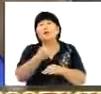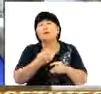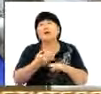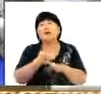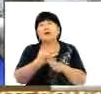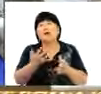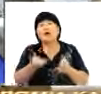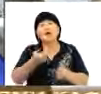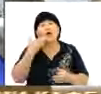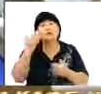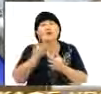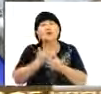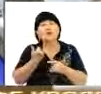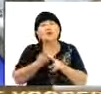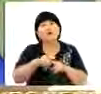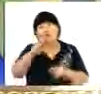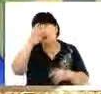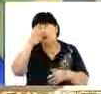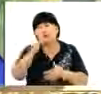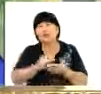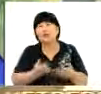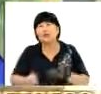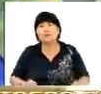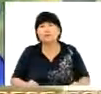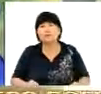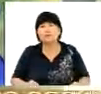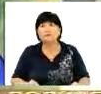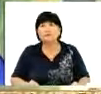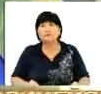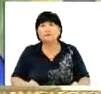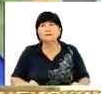которые получили облегченные кредиты в рамках госпрограмм.